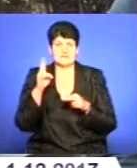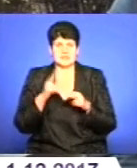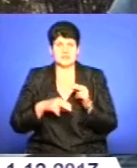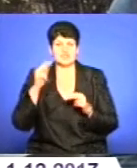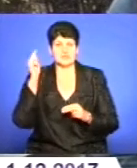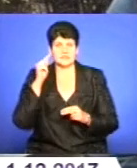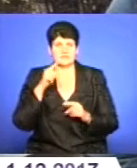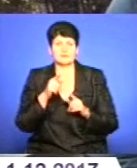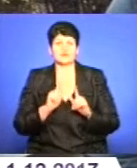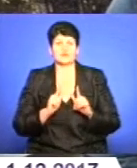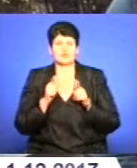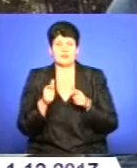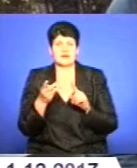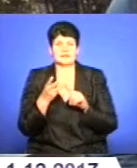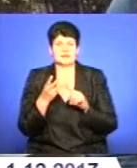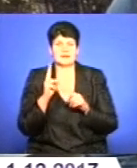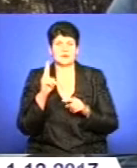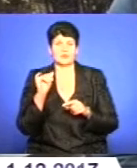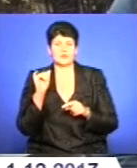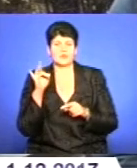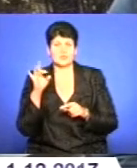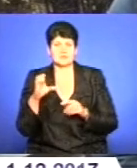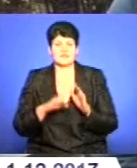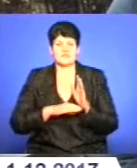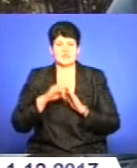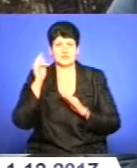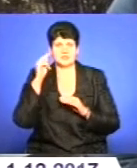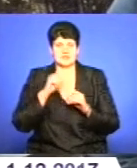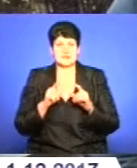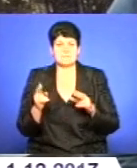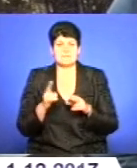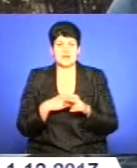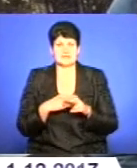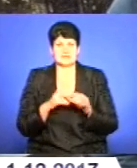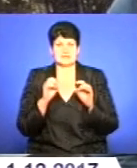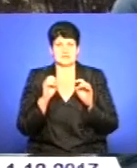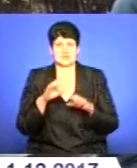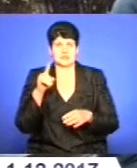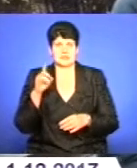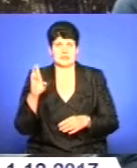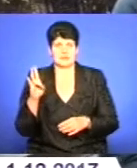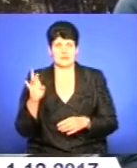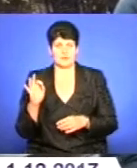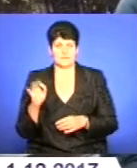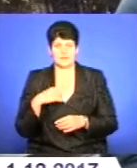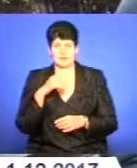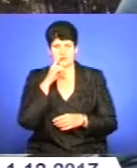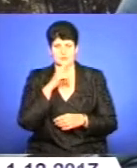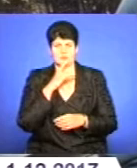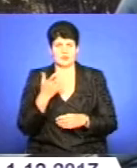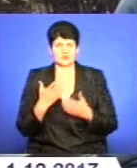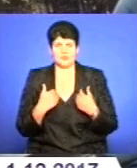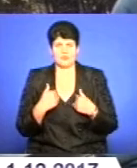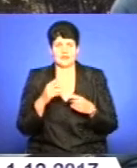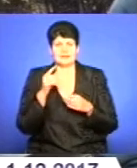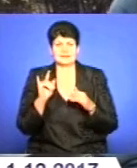навчання він поступає на 3-й курс вищий навчальний заклад без здачі ЗНО. Я не розумію, якщо моя дитина, наприклад,